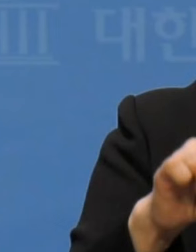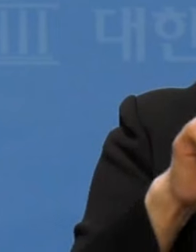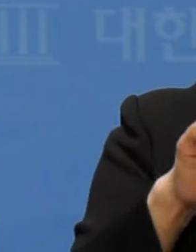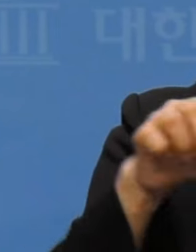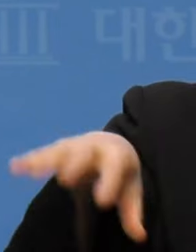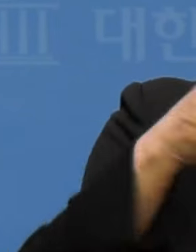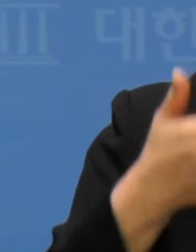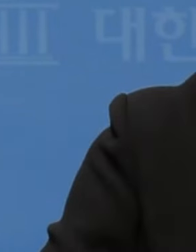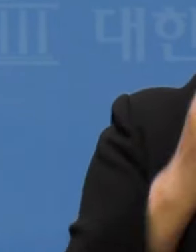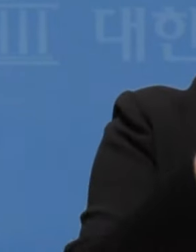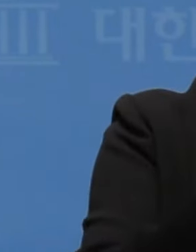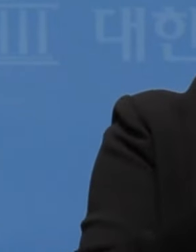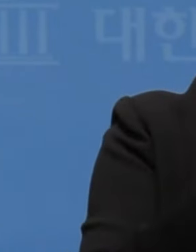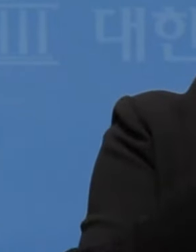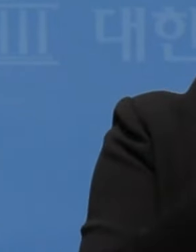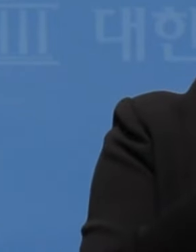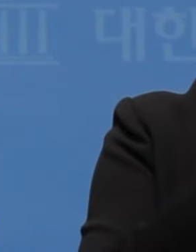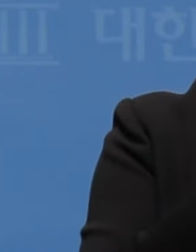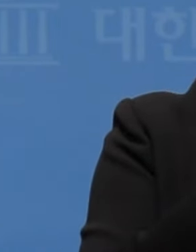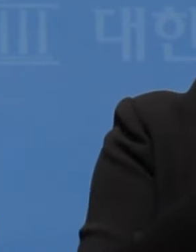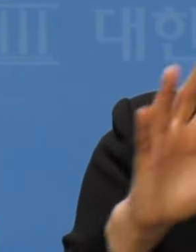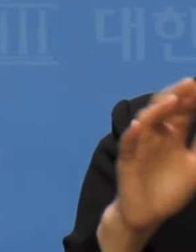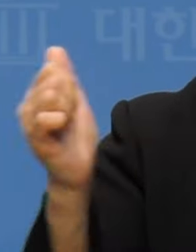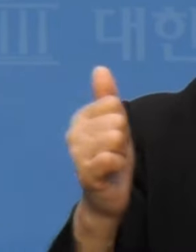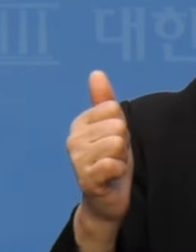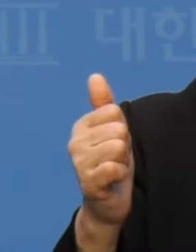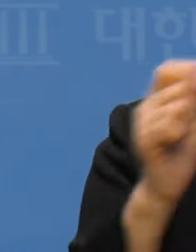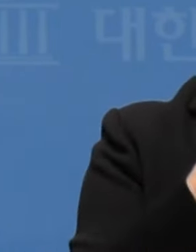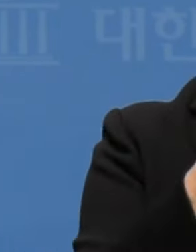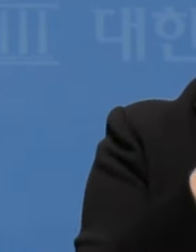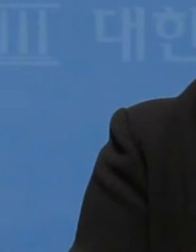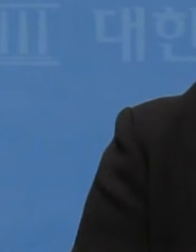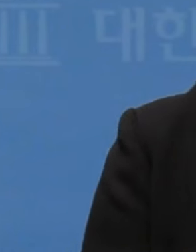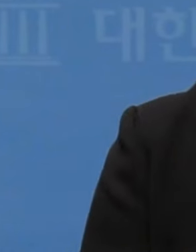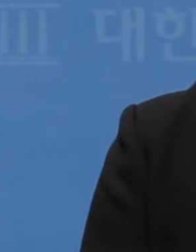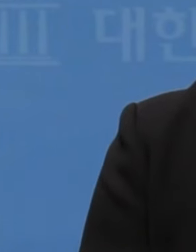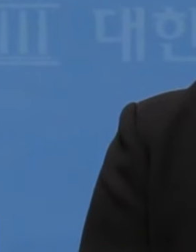일각에서는 태어나지 말았어야 하는 국회였다는 말까지 나오고 있습니다.